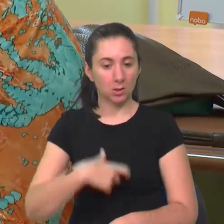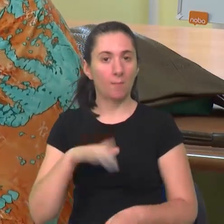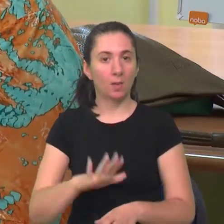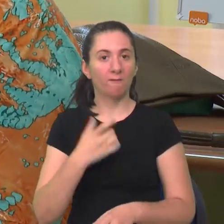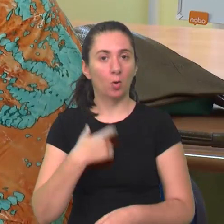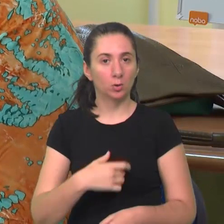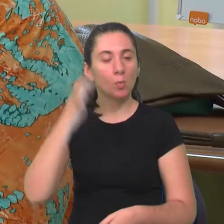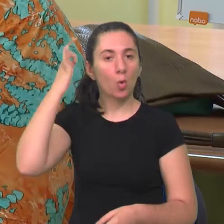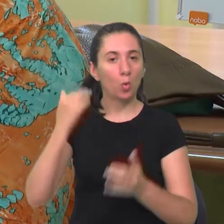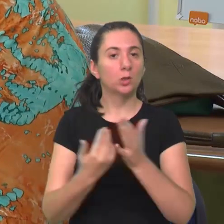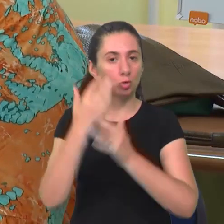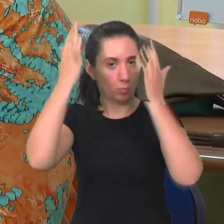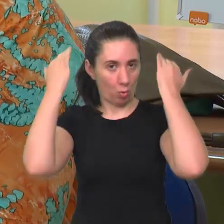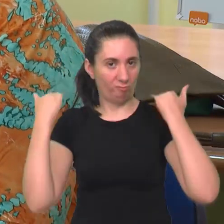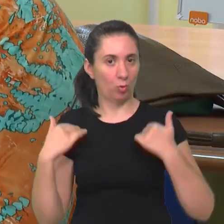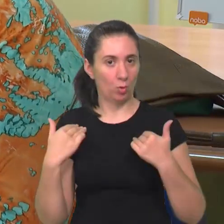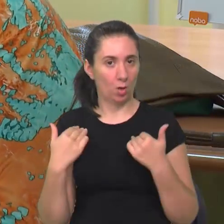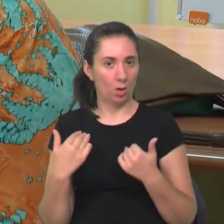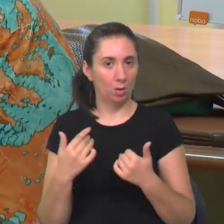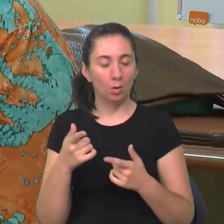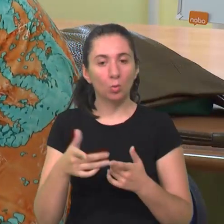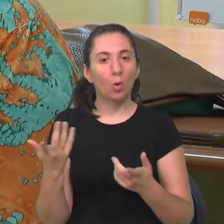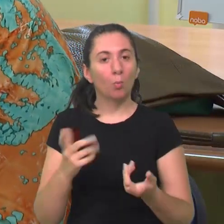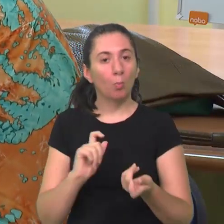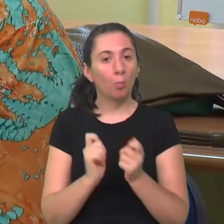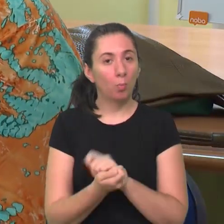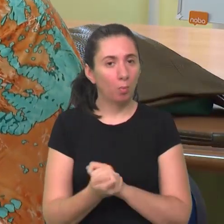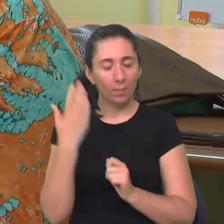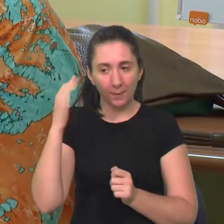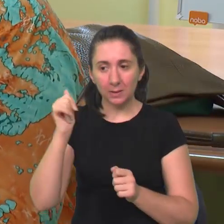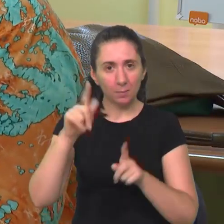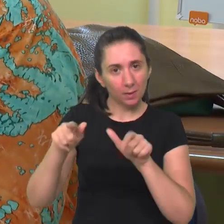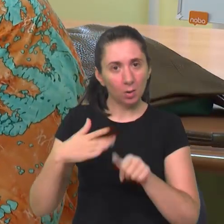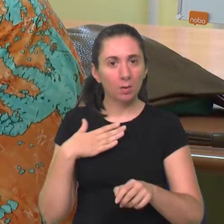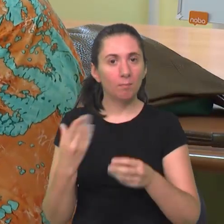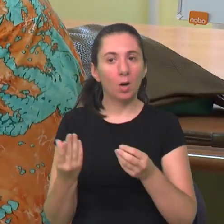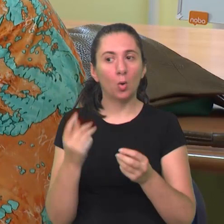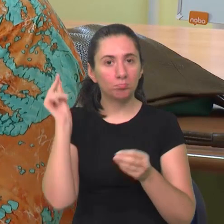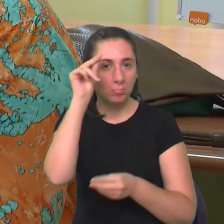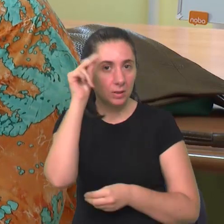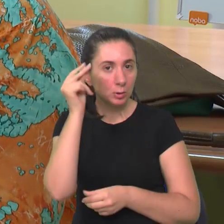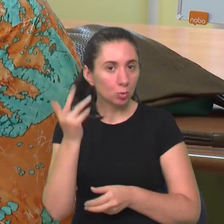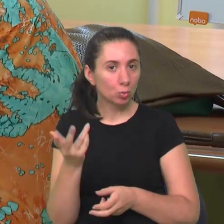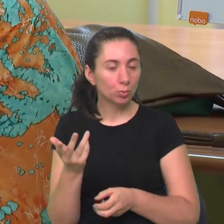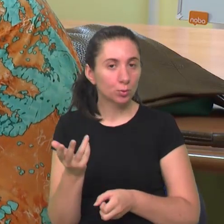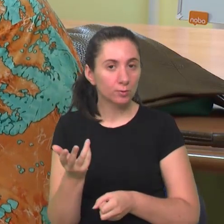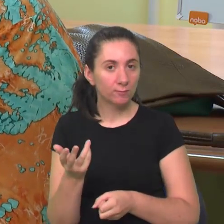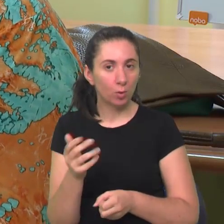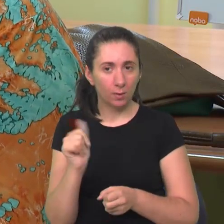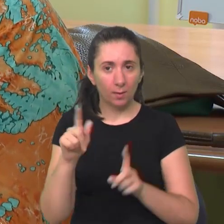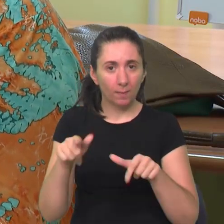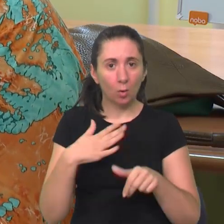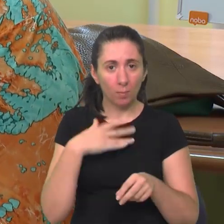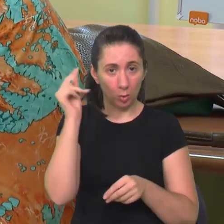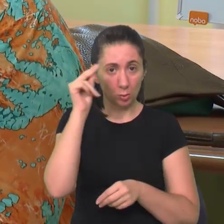osoba, kosa će narasti. Neki put bude promijenjena. Ja ne znam da li je neko od vas imao neko takvo iskustvo. Je li neko